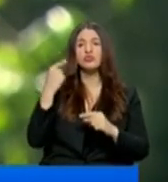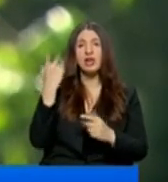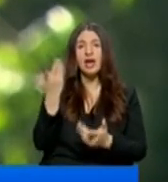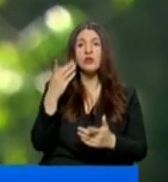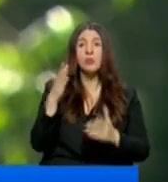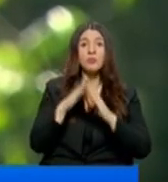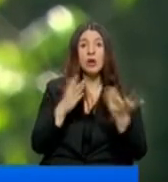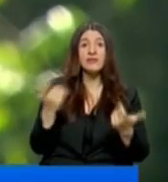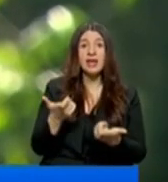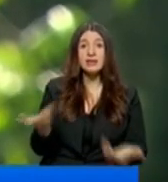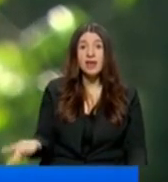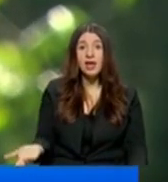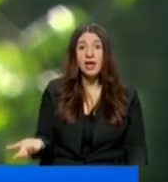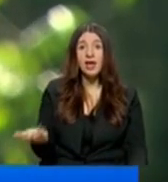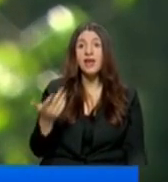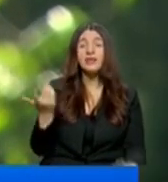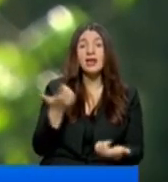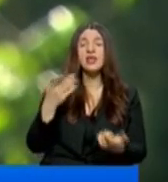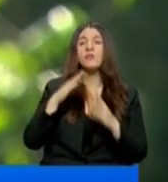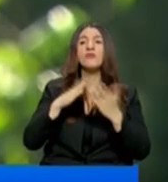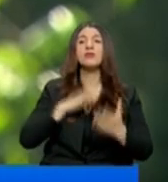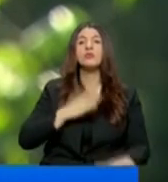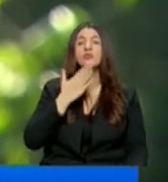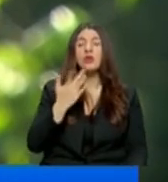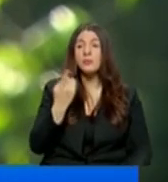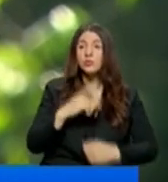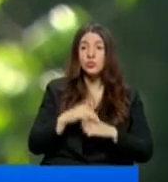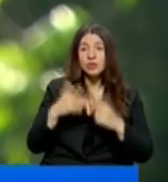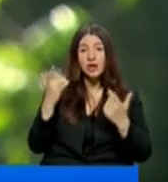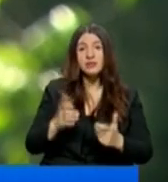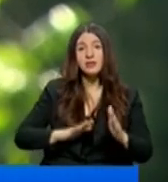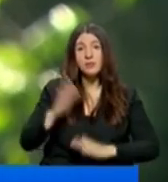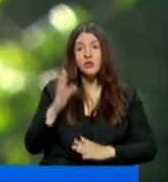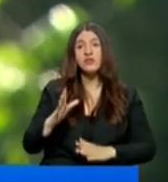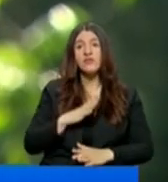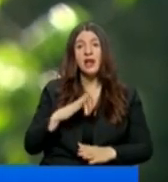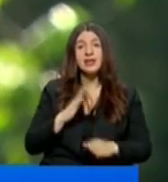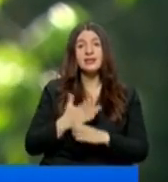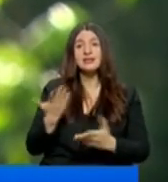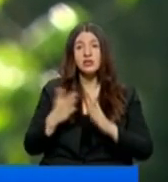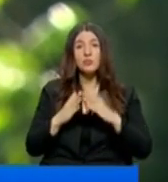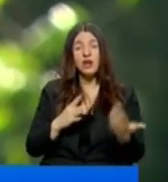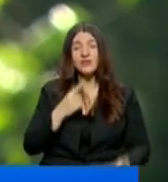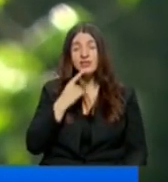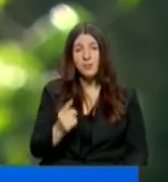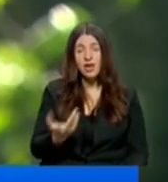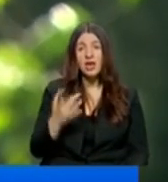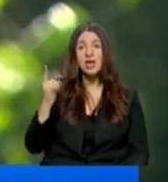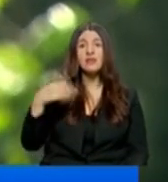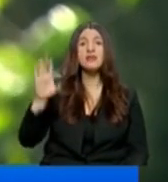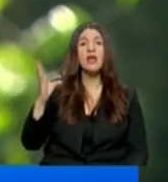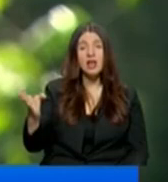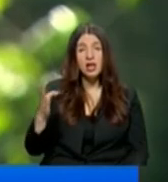O zaman muhalefet nerede? Muhalefete tahammül edemiyor. Ya bir ülkede demokrasinin varlık nedeni zaten muhalefettir. İktidar